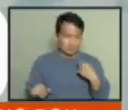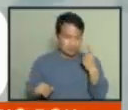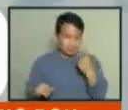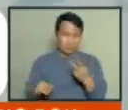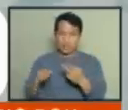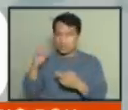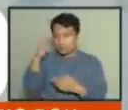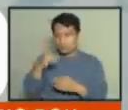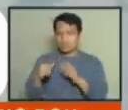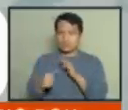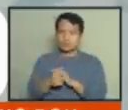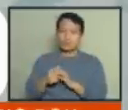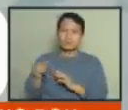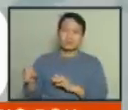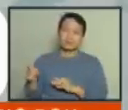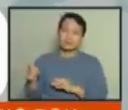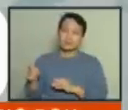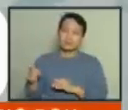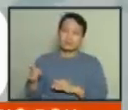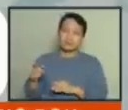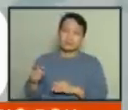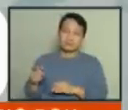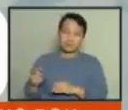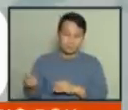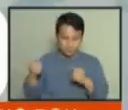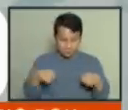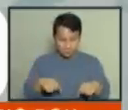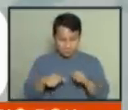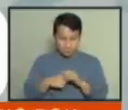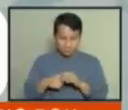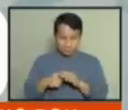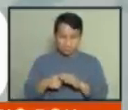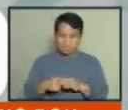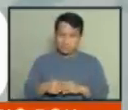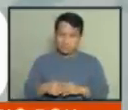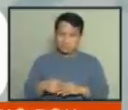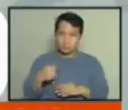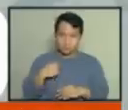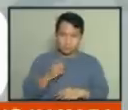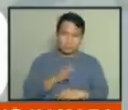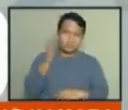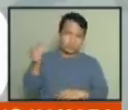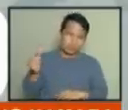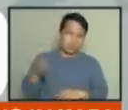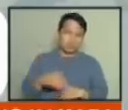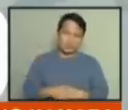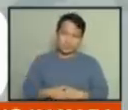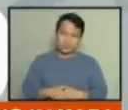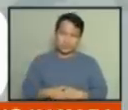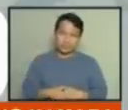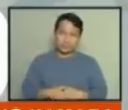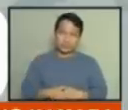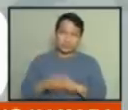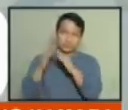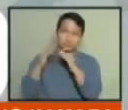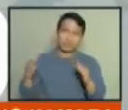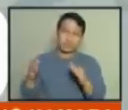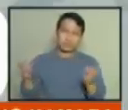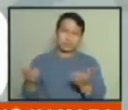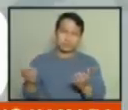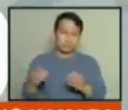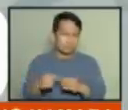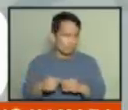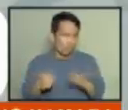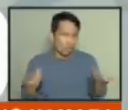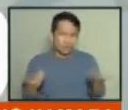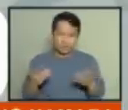may nagsisit up yung tao nang nandito nakatira. Okay, minsan so pinuntahan nyo? Upo. Okay, kaninong bahay yung tinitira nila? Wala po